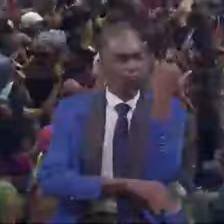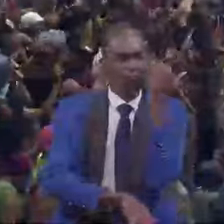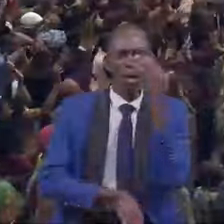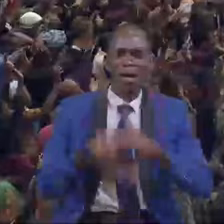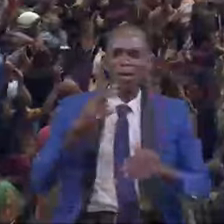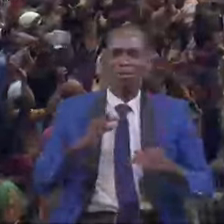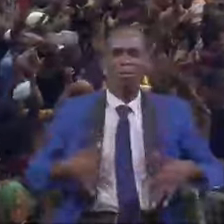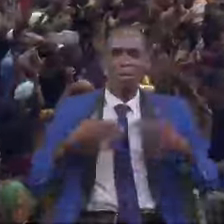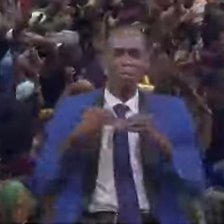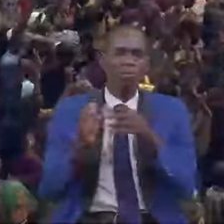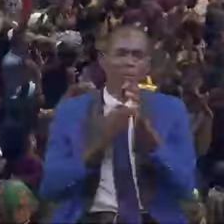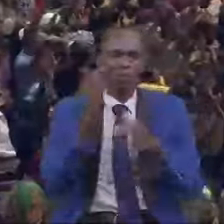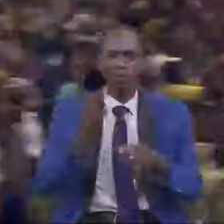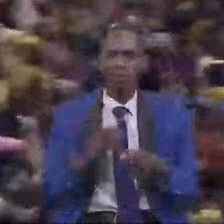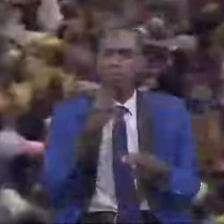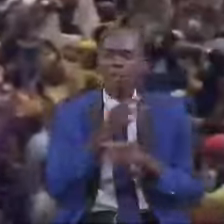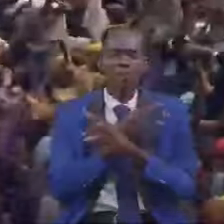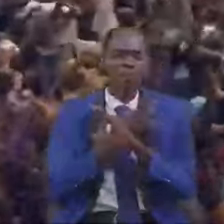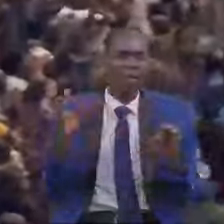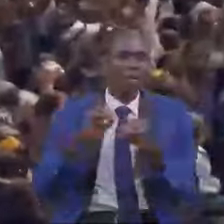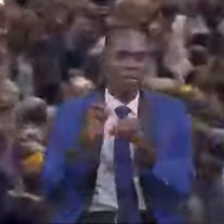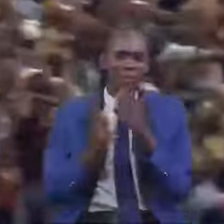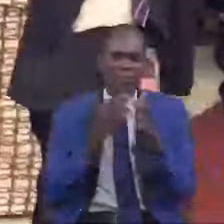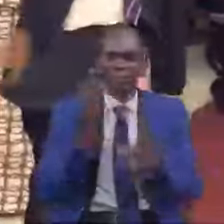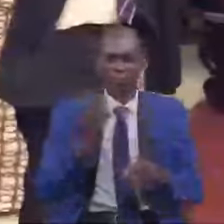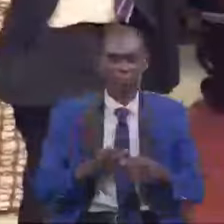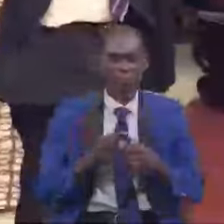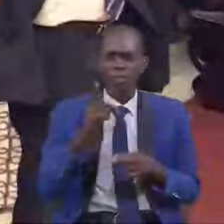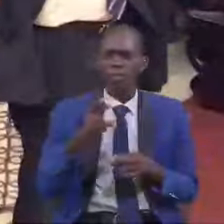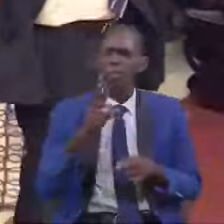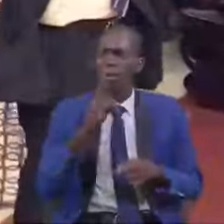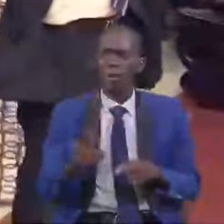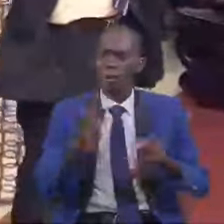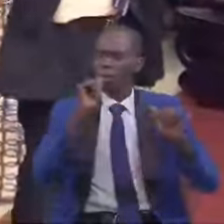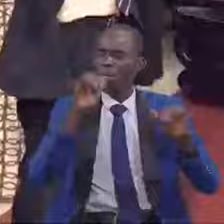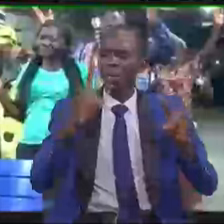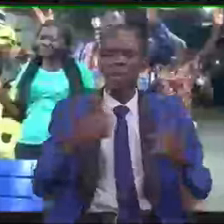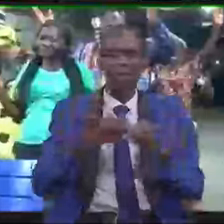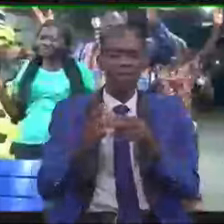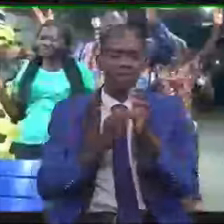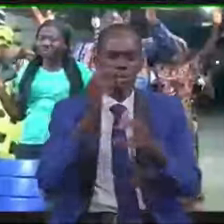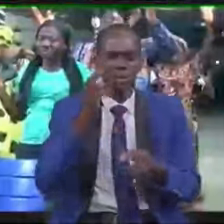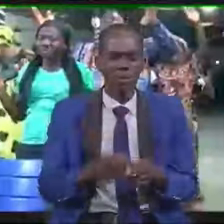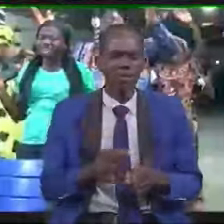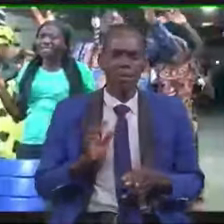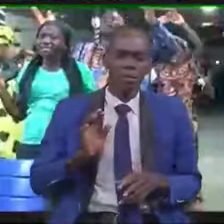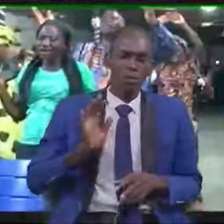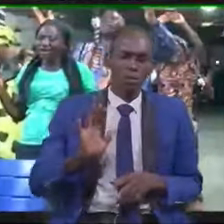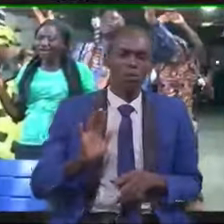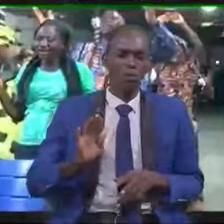Vous êtes affranchi. Vous êtes libre, vous êtes béni. Votre âme est